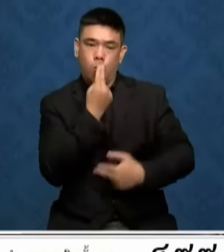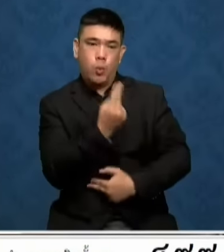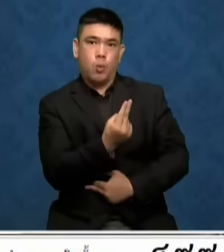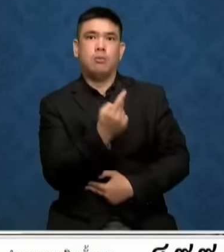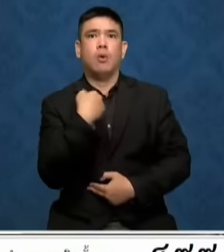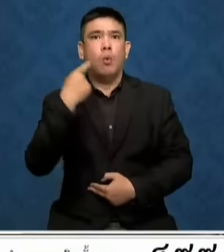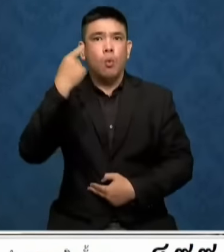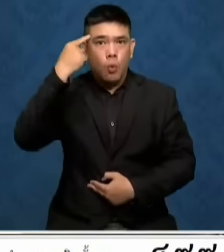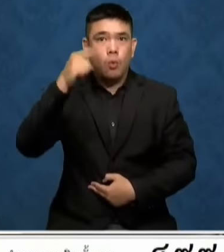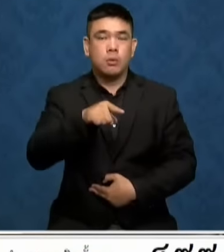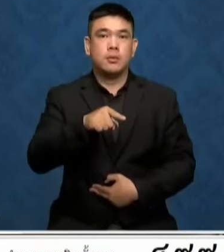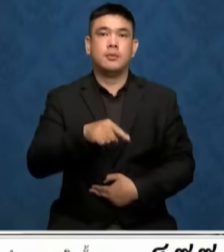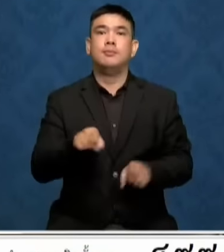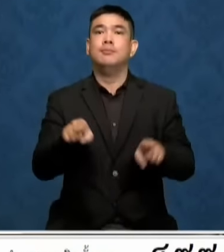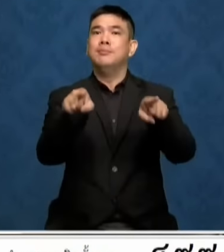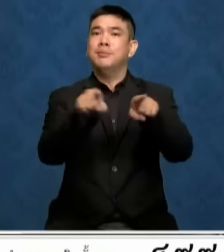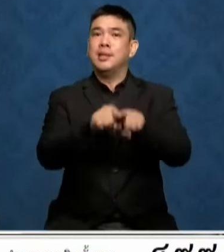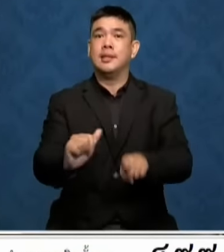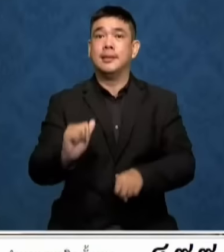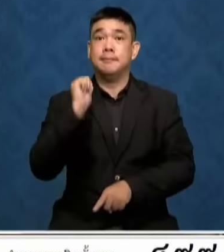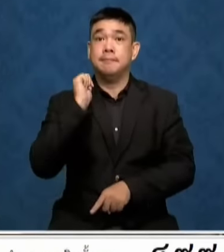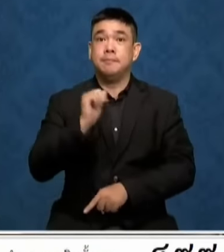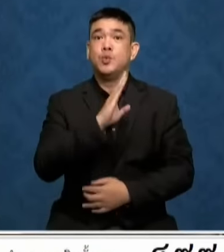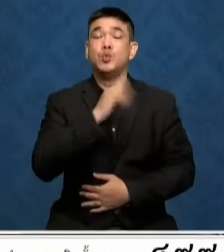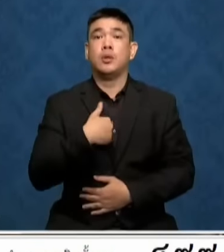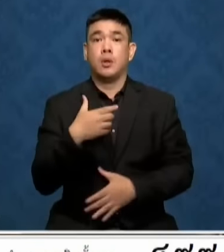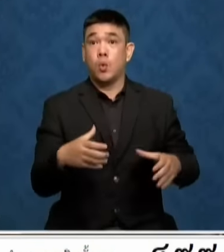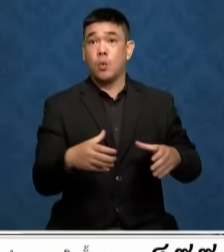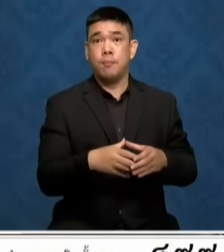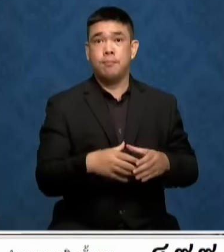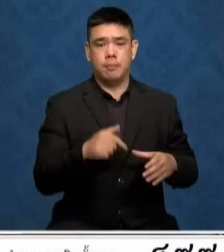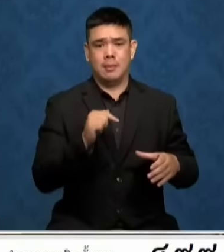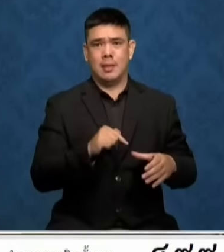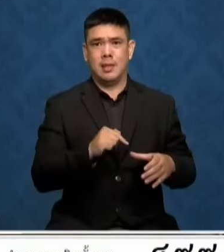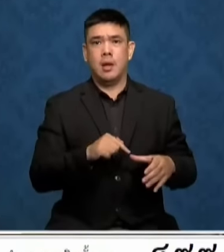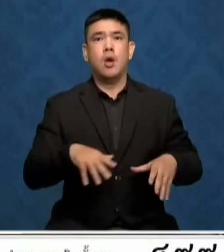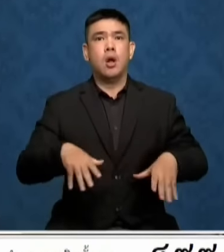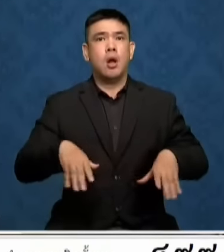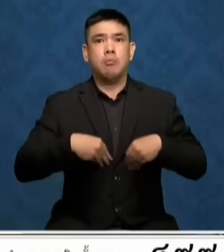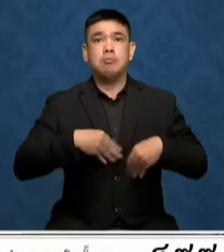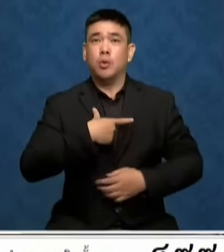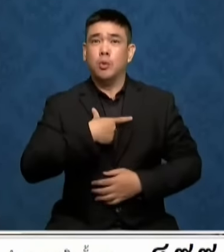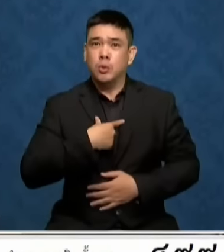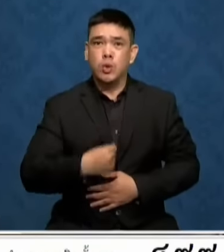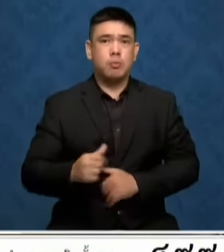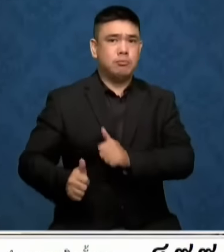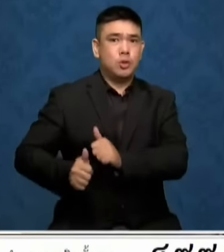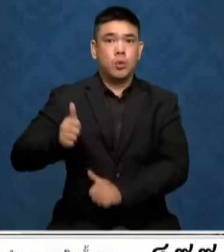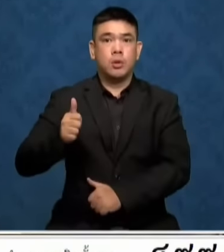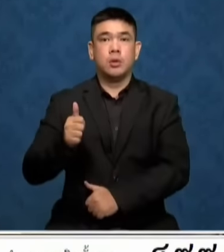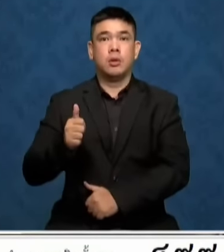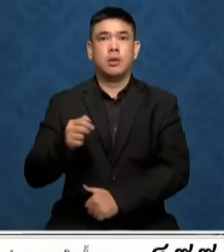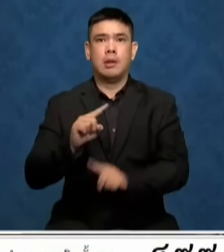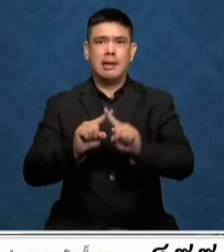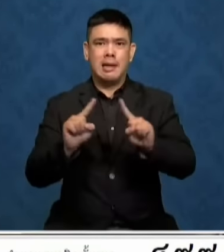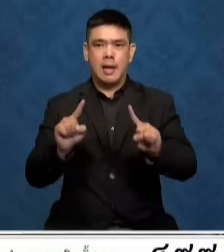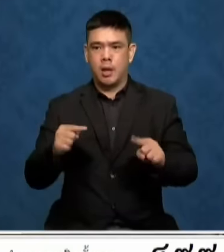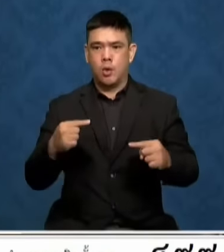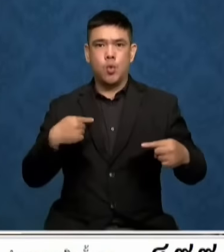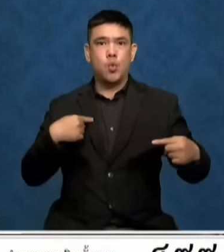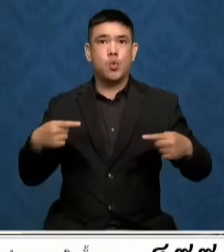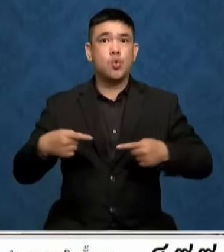ค่ะสารตั้งต้นคล้ายๆกันค่ะเมื่อมีพรรคการเมืองที่ได้รับความนิยมสูงสุดจากประชาชนแต่บังเอิญ